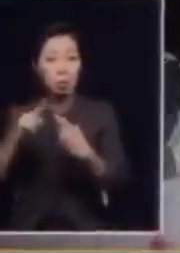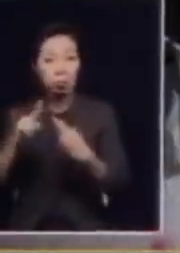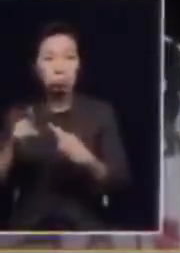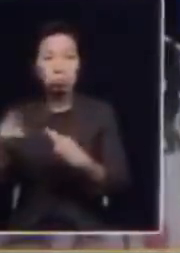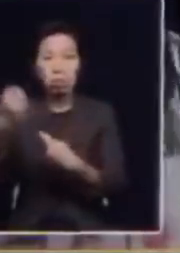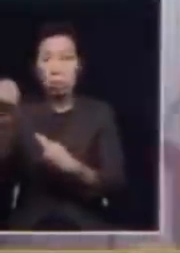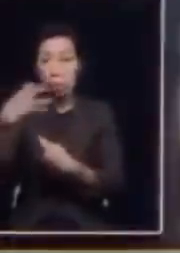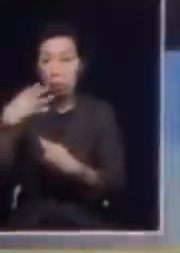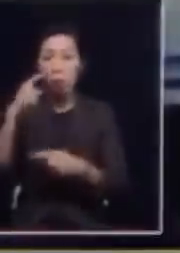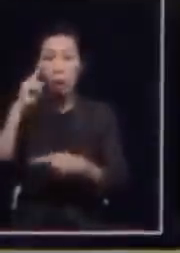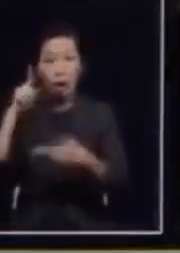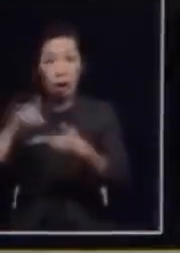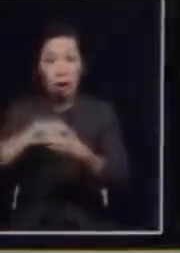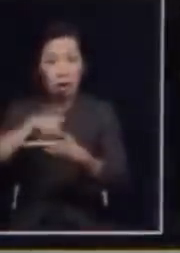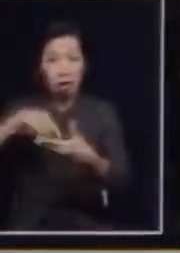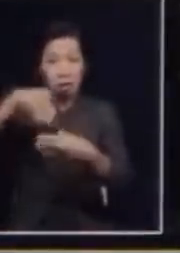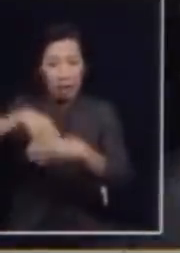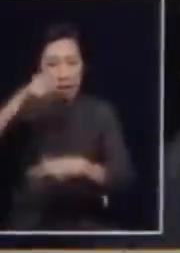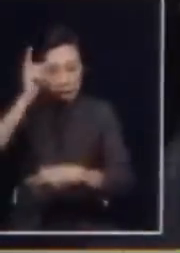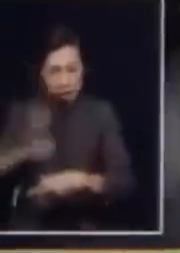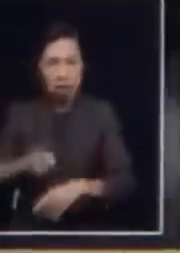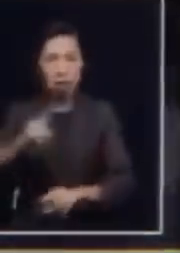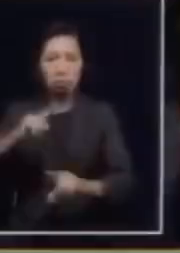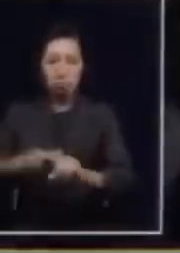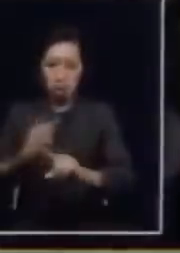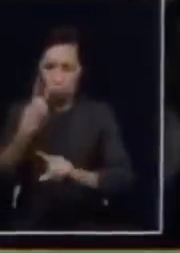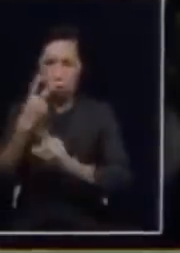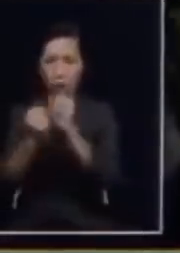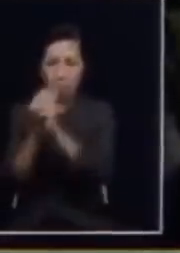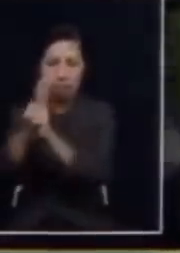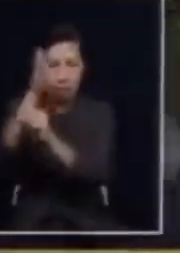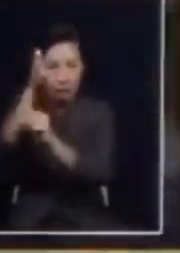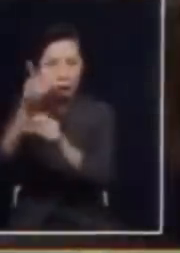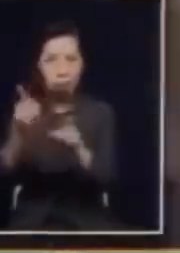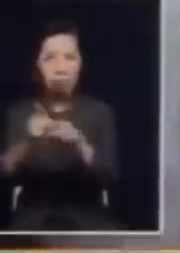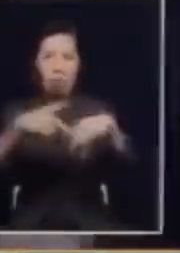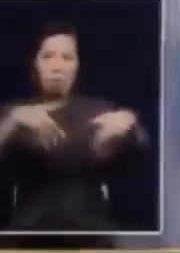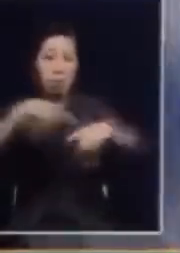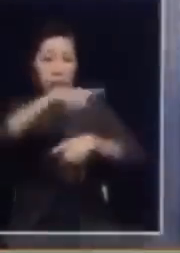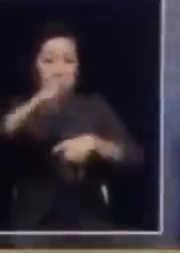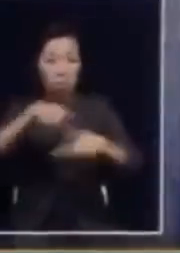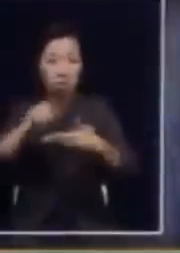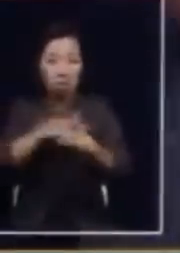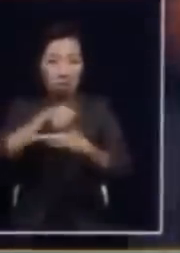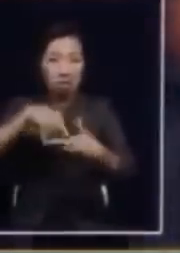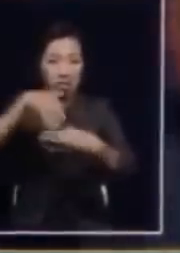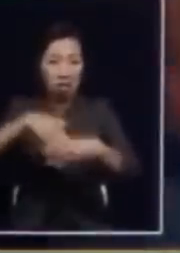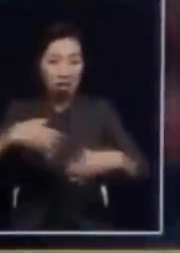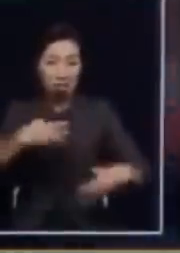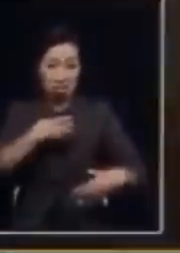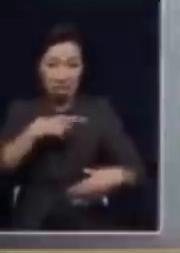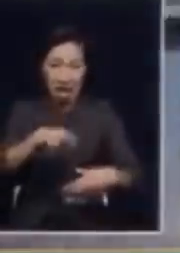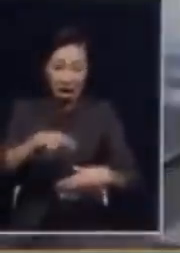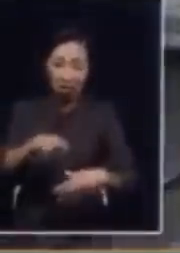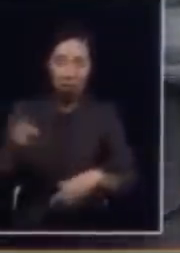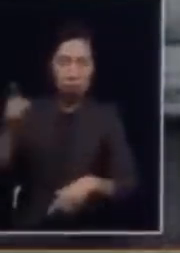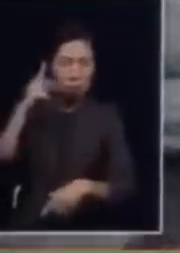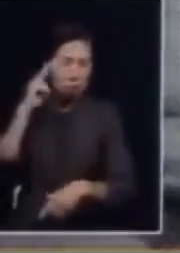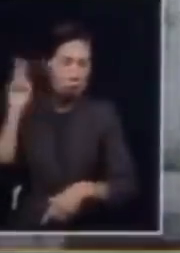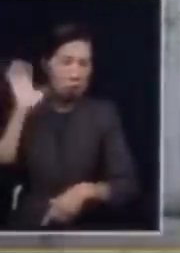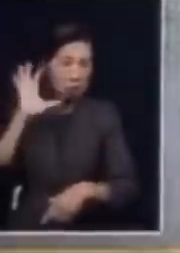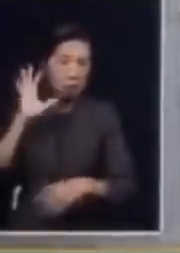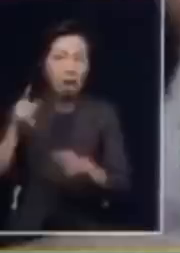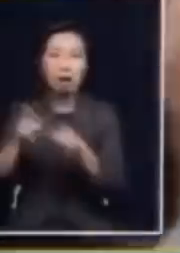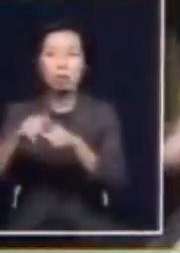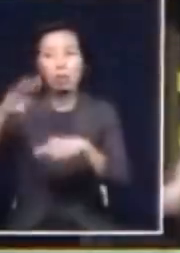การเลือกตั้งใหญ่แน่ๆในเดือนกุมภาพันธ์ปีหน้าไม่จำกัดเฉพาะกลุ่มคนอยากเลือกตั้งกับผู้สนับสนุนเท่านั้นแต่ยังรวมไปถึงอดีตผู้บัญช